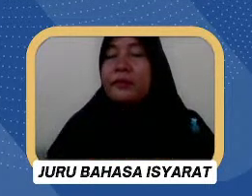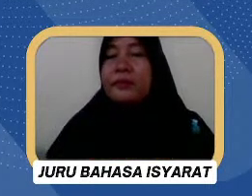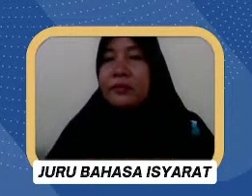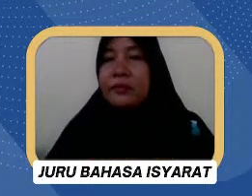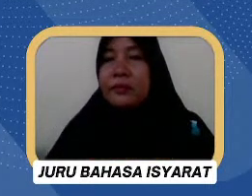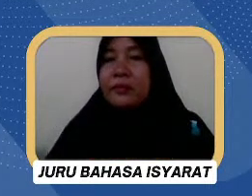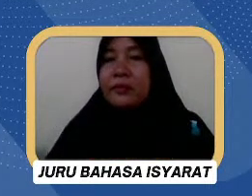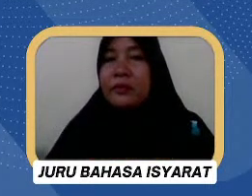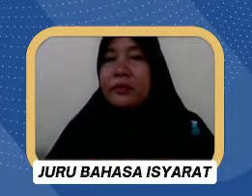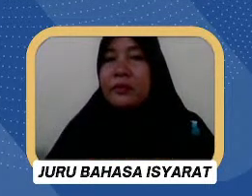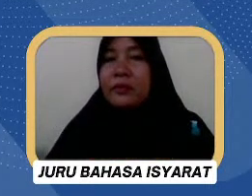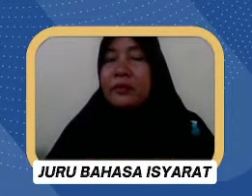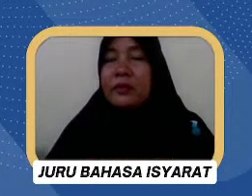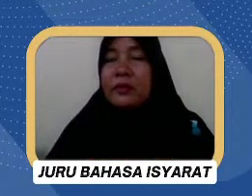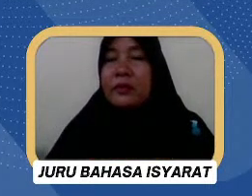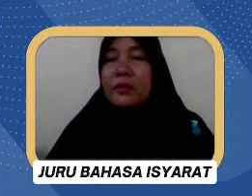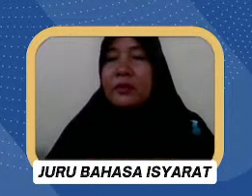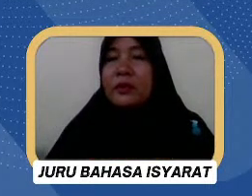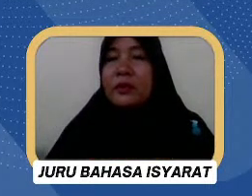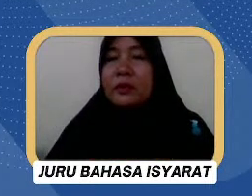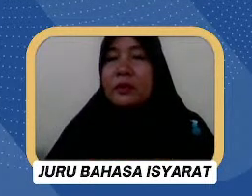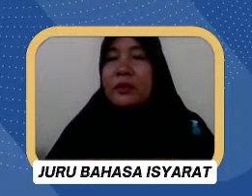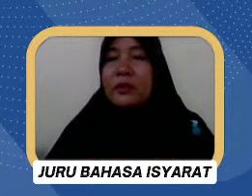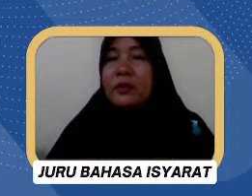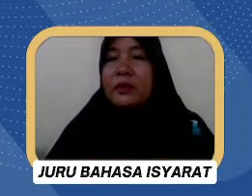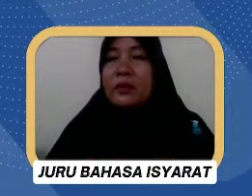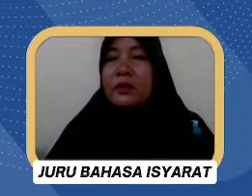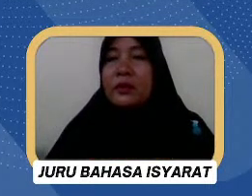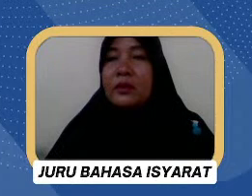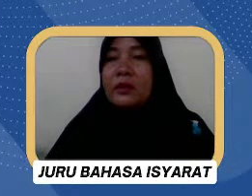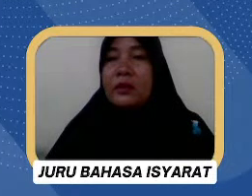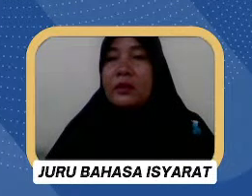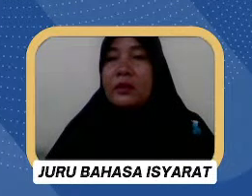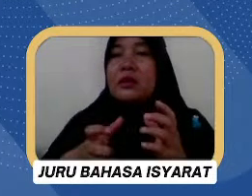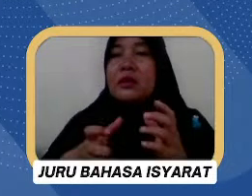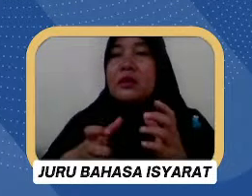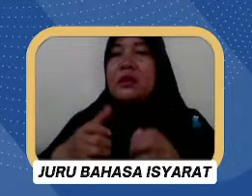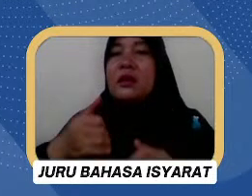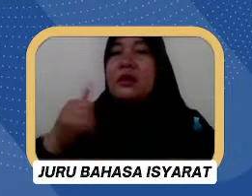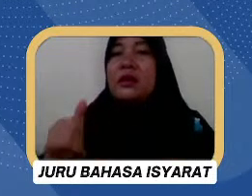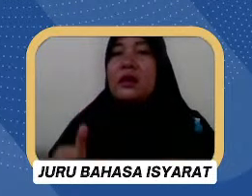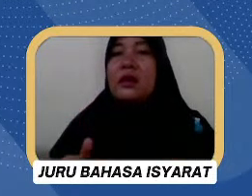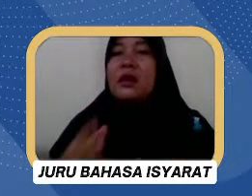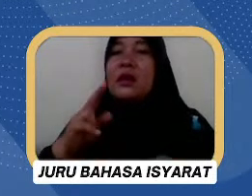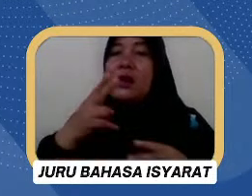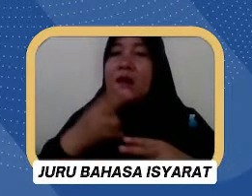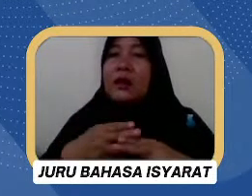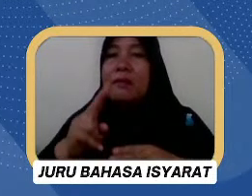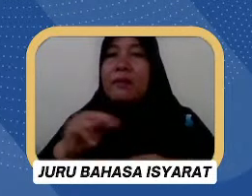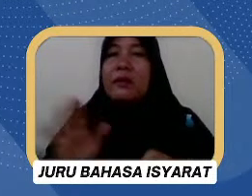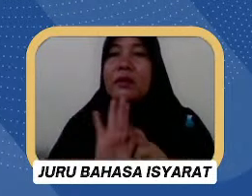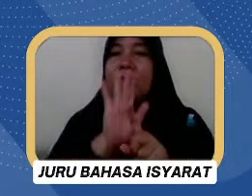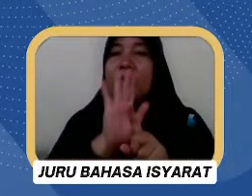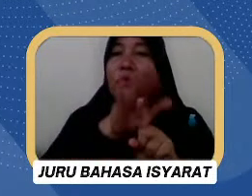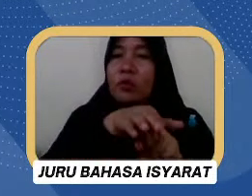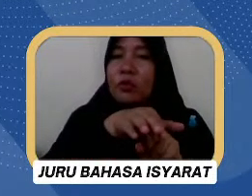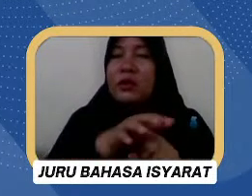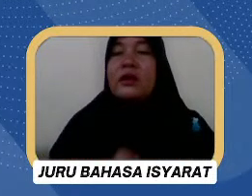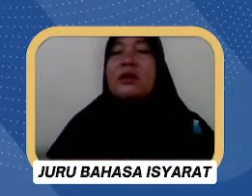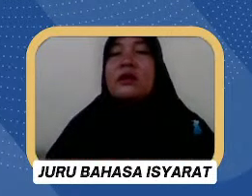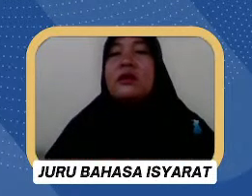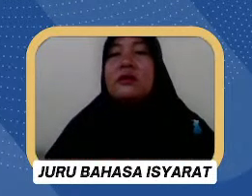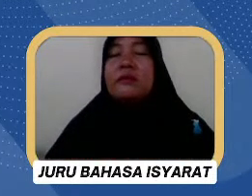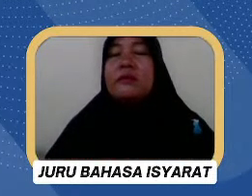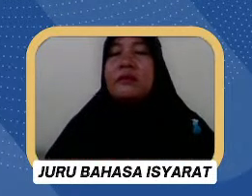sampai terjadi apa yang namanya bullying, apa namanya perundungan, apa yang namanya lain atau